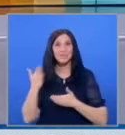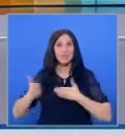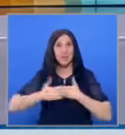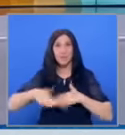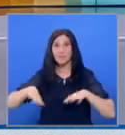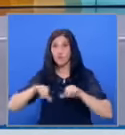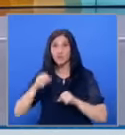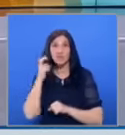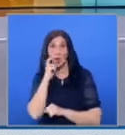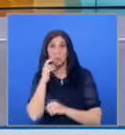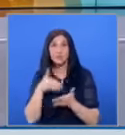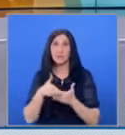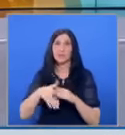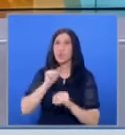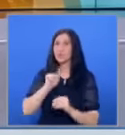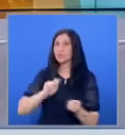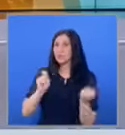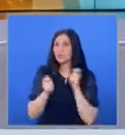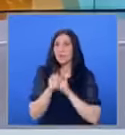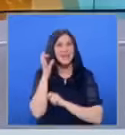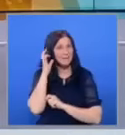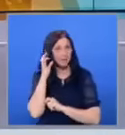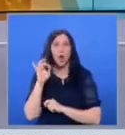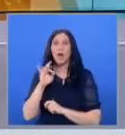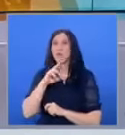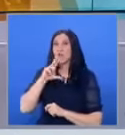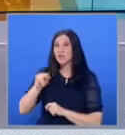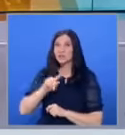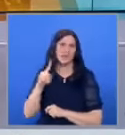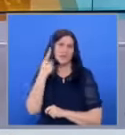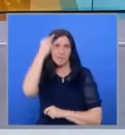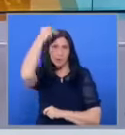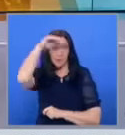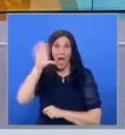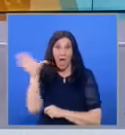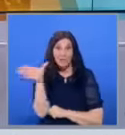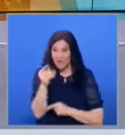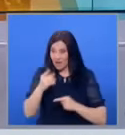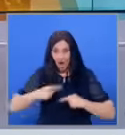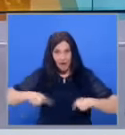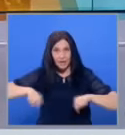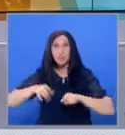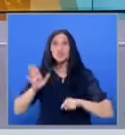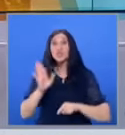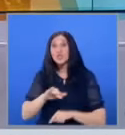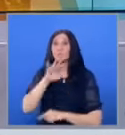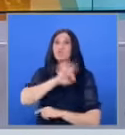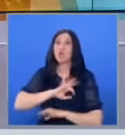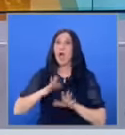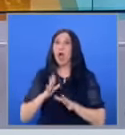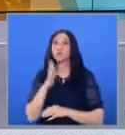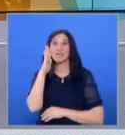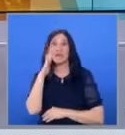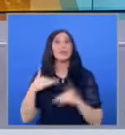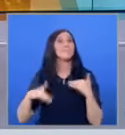в Скопие заради отказ да смени името си. Радев заяви, че не само България, но целият регион ще спечели, ако в